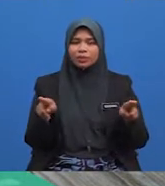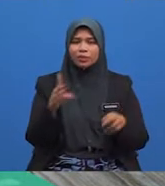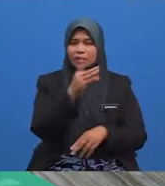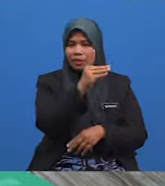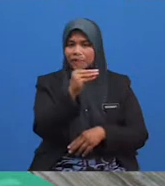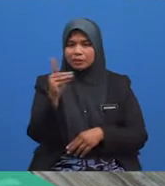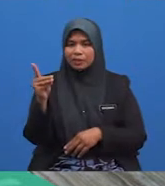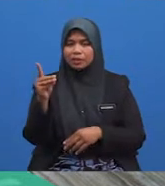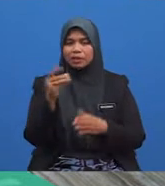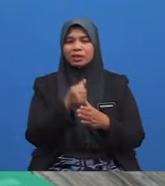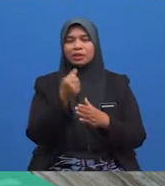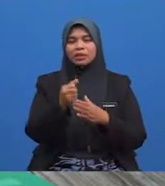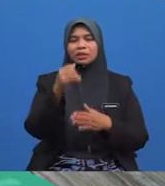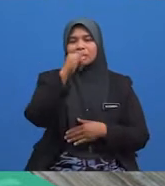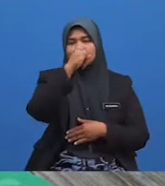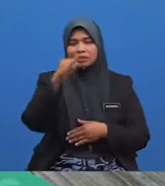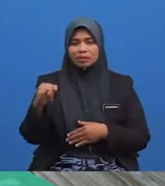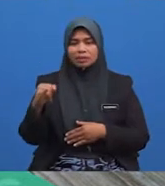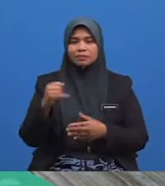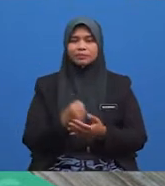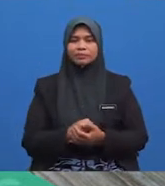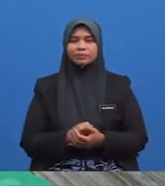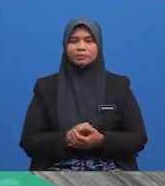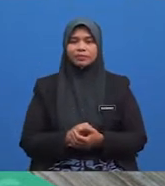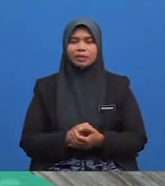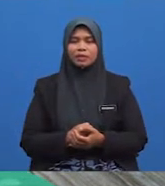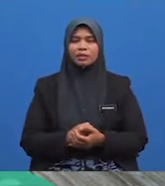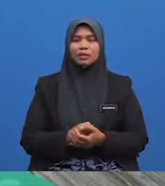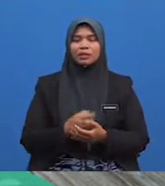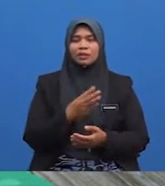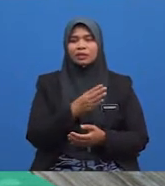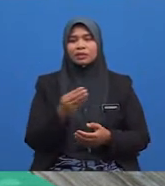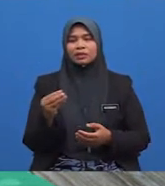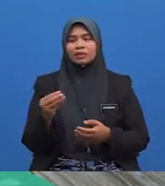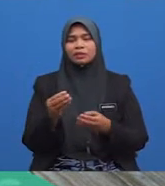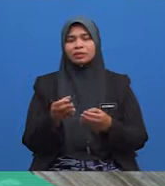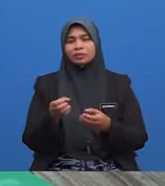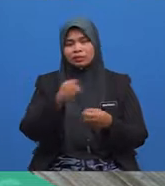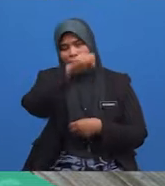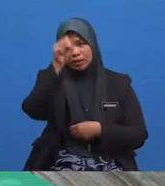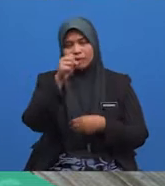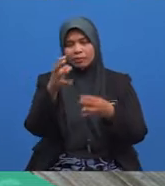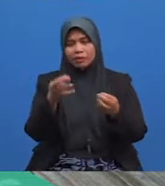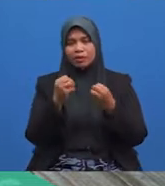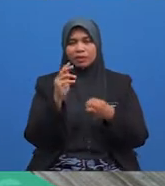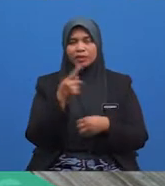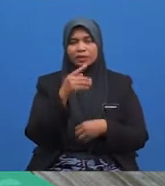jejari. Soalan seterusnya pula meminta kita mencari diameter atau